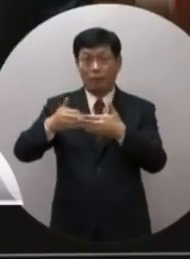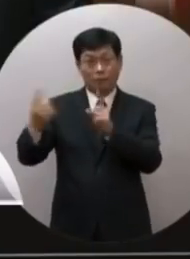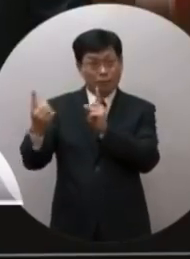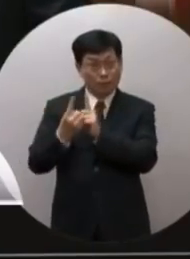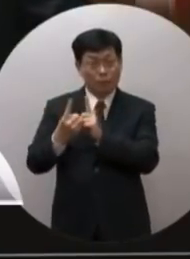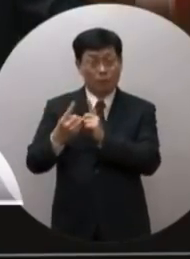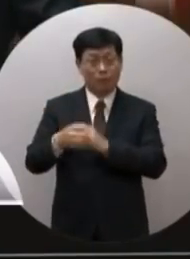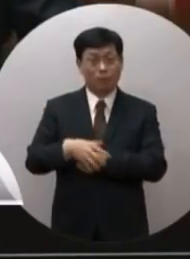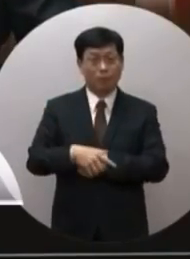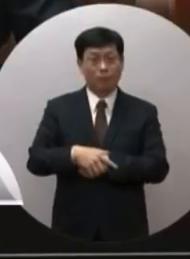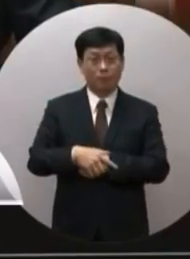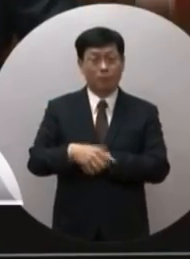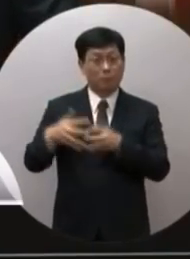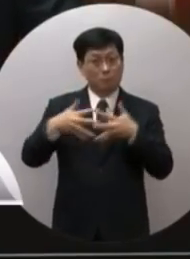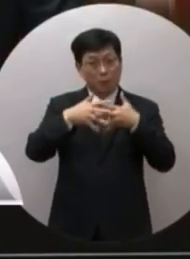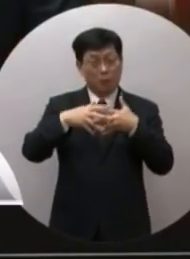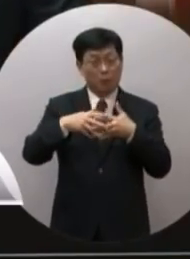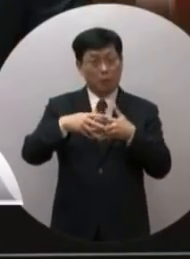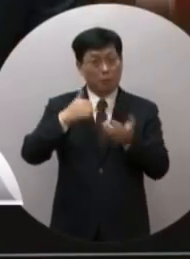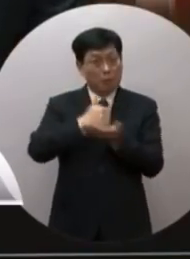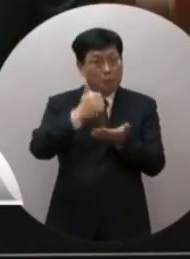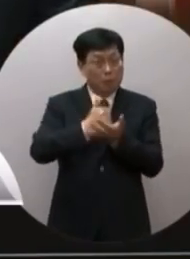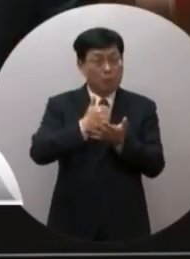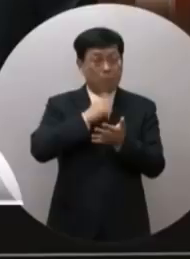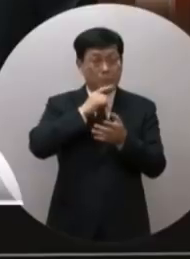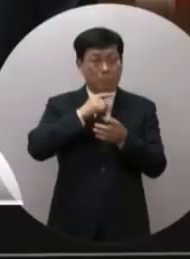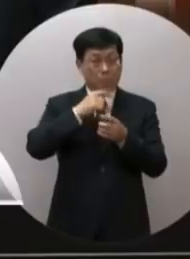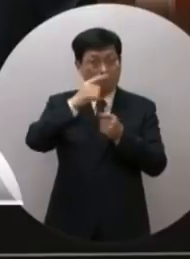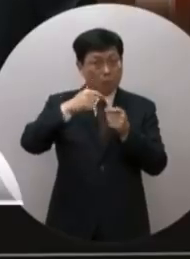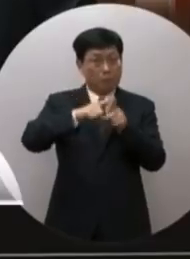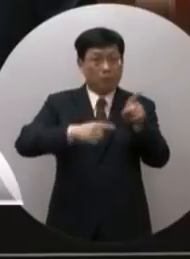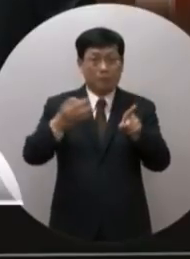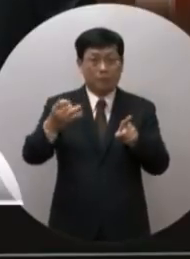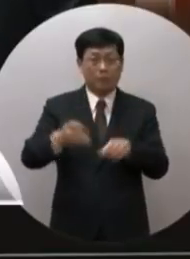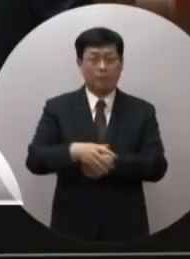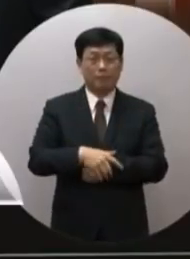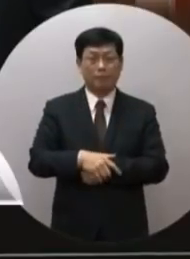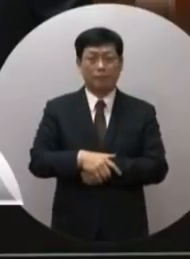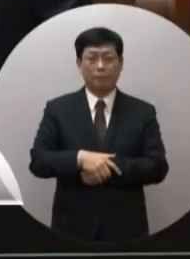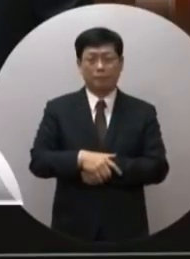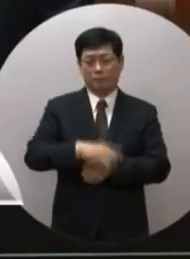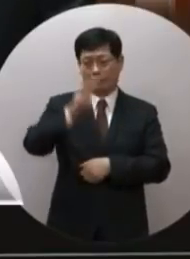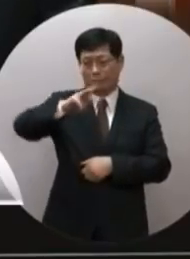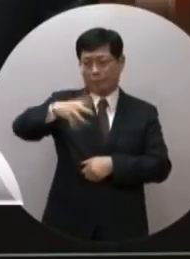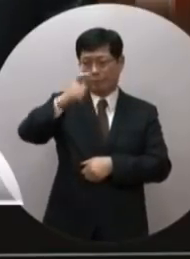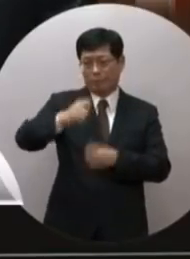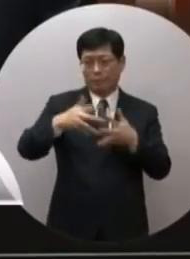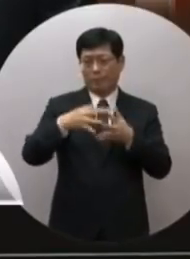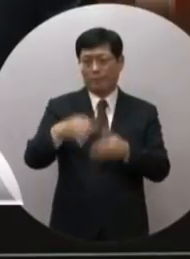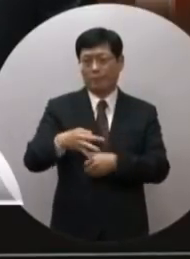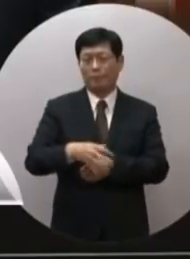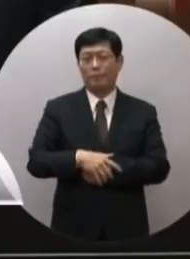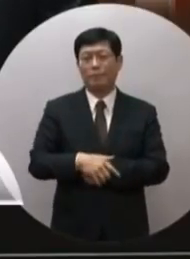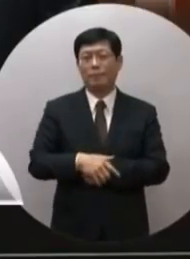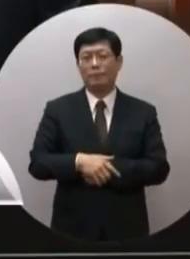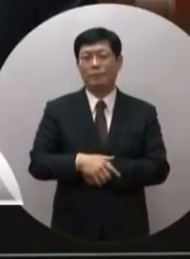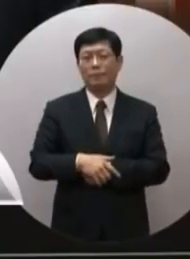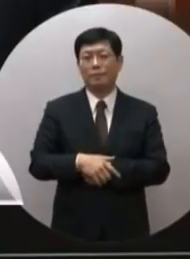对美国的出超一年大概多少钱？ 对啊，交委员工。 3500亿美金。